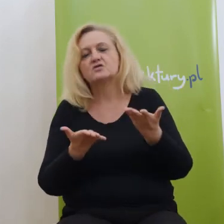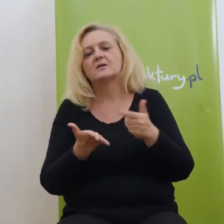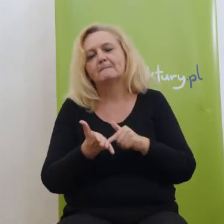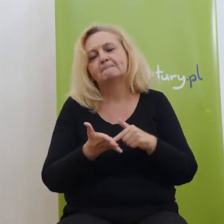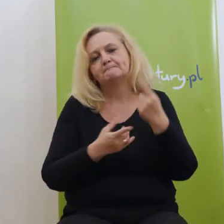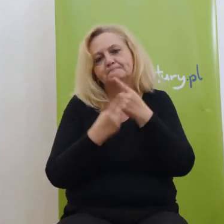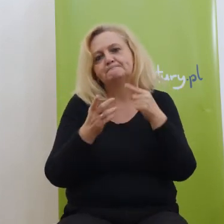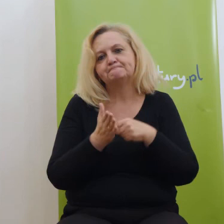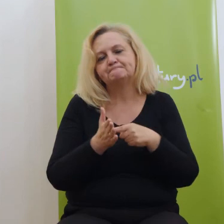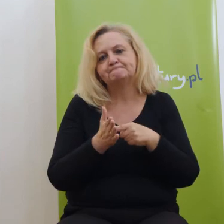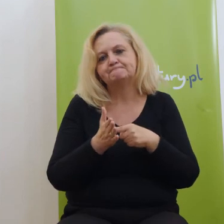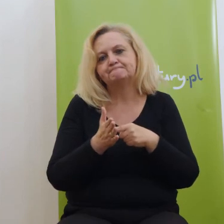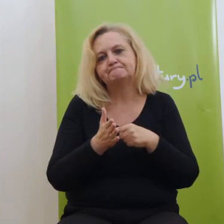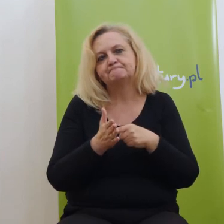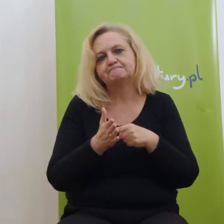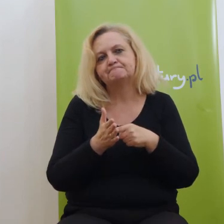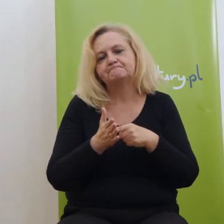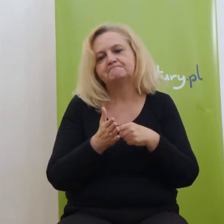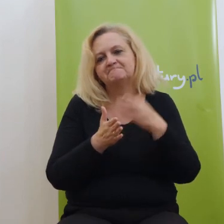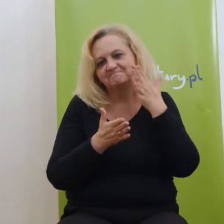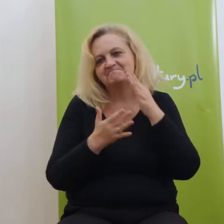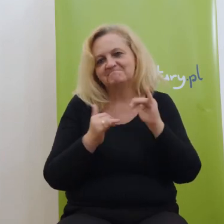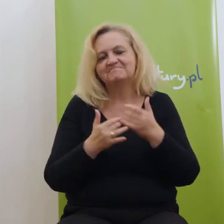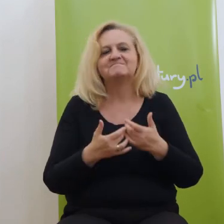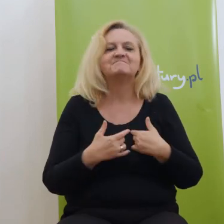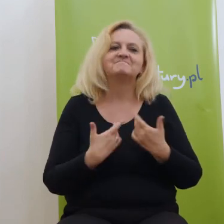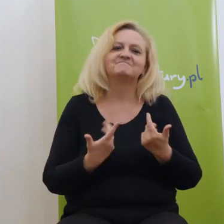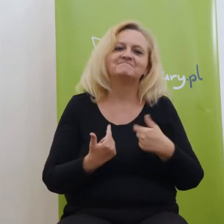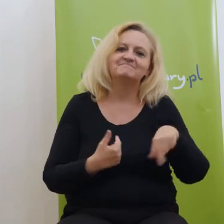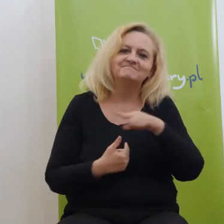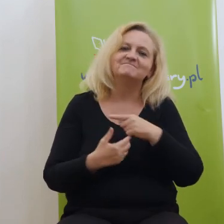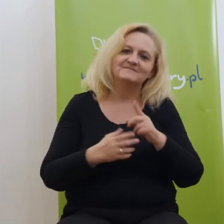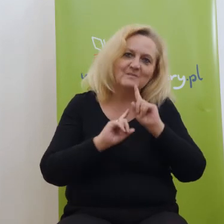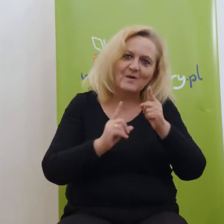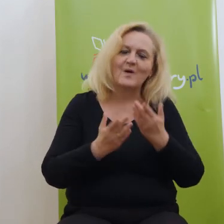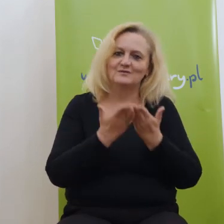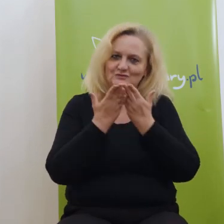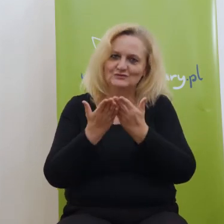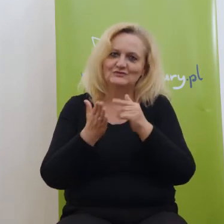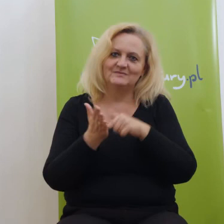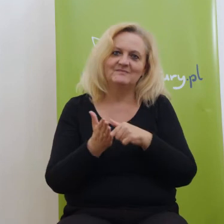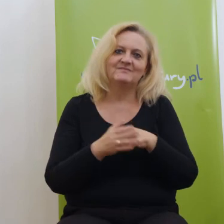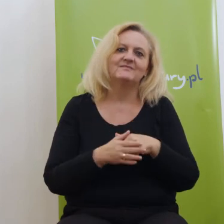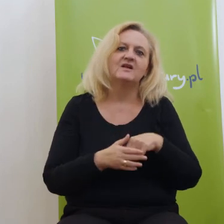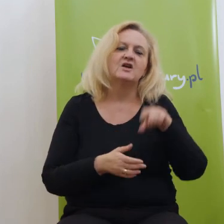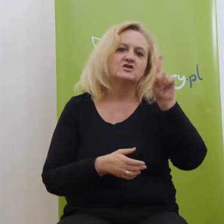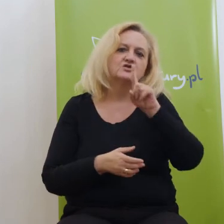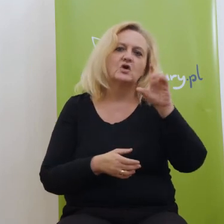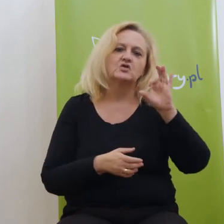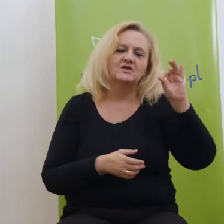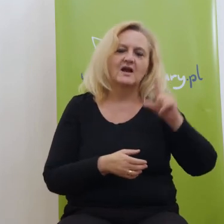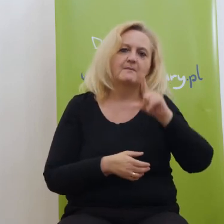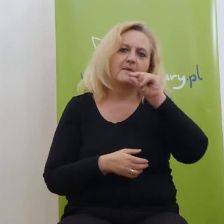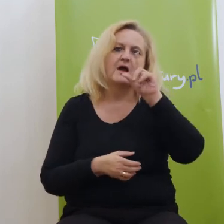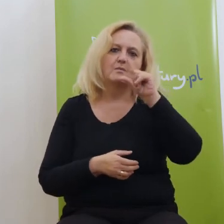że miłym akcentem kończymy, zachęcając do lektury. Zośki Papużanki. Pojawiło się tu